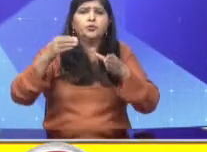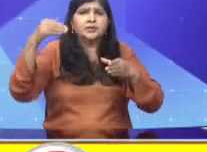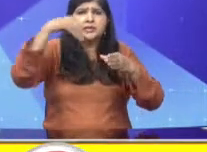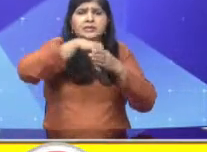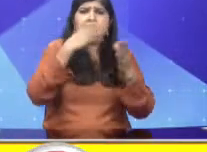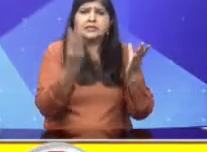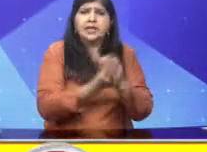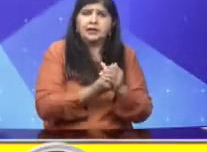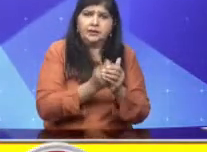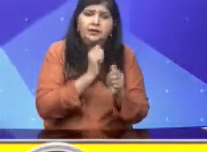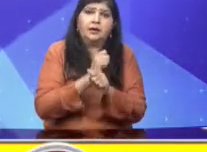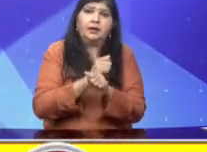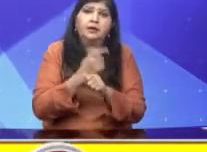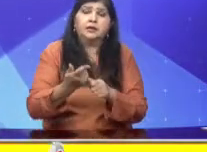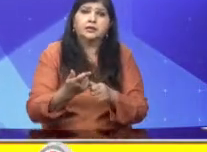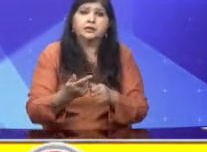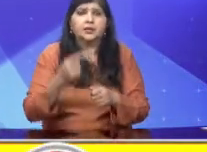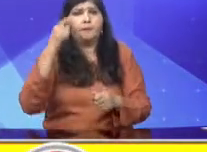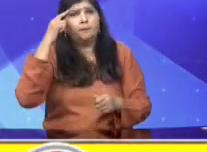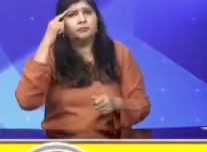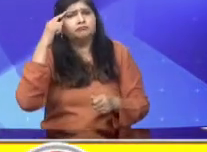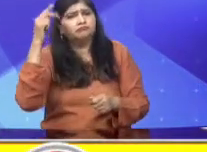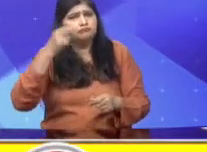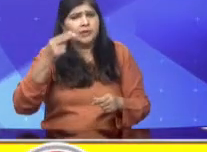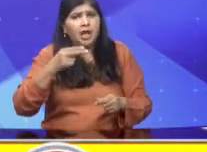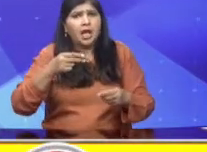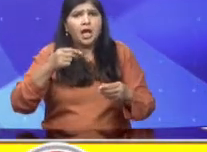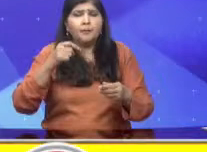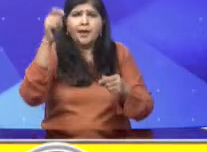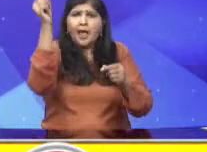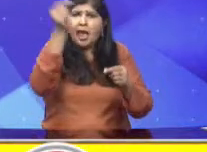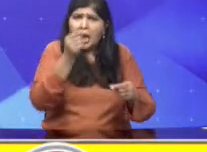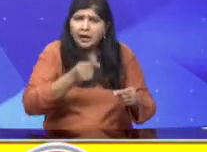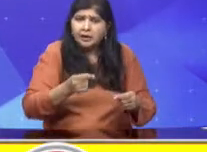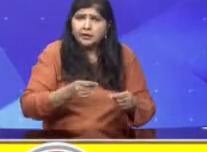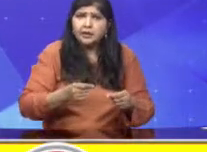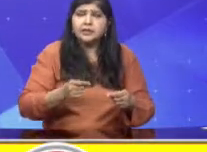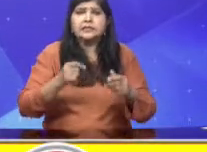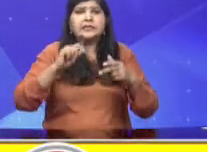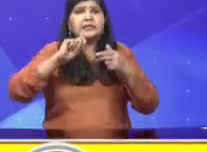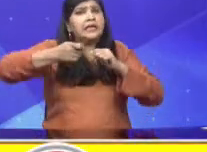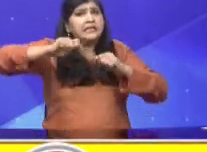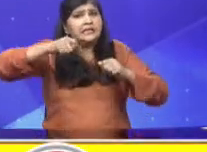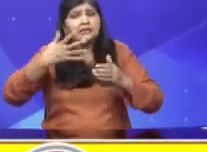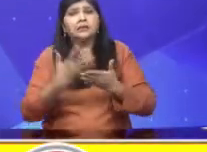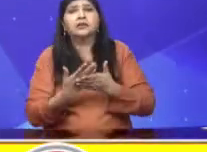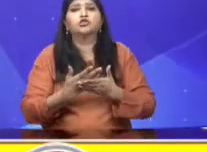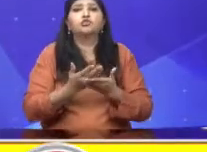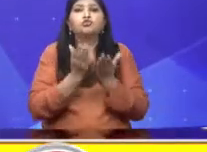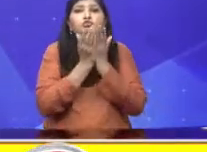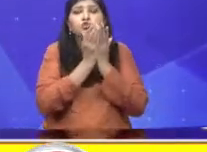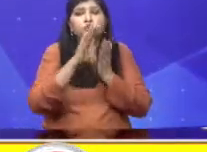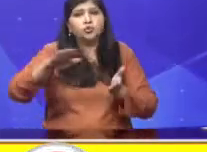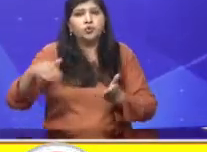करे इससे हमारे planners, architects, engineers और students नई technology को जान